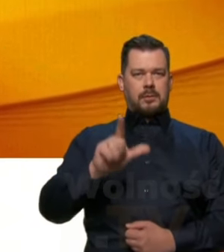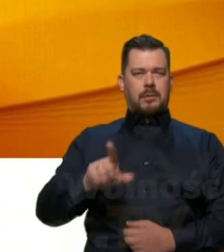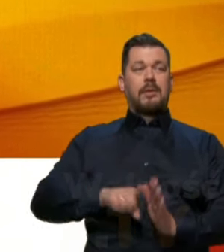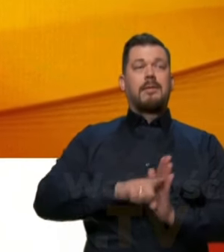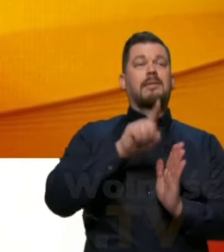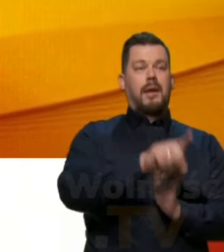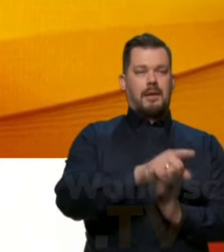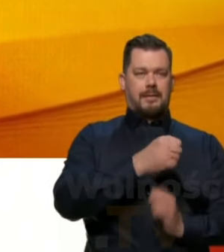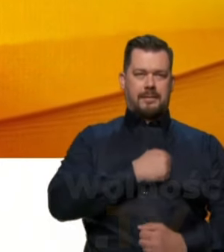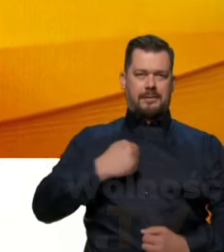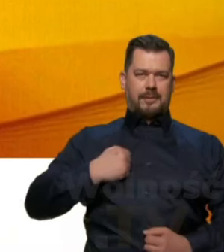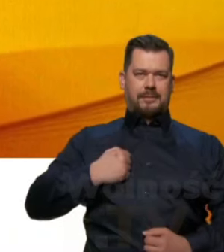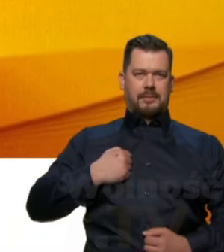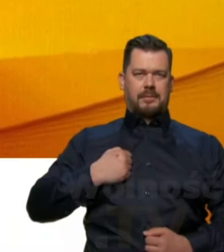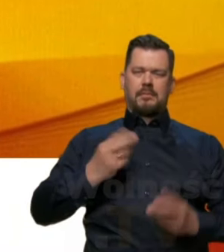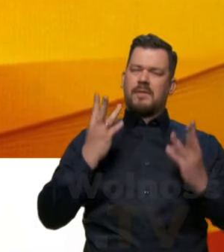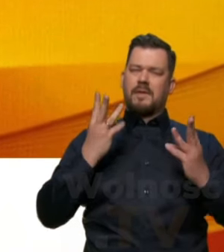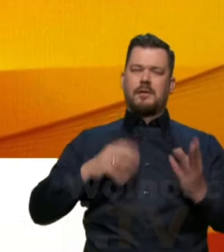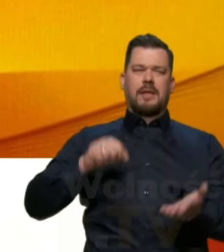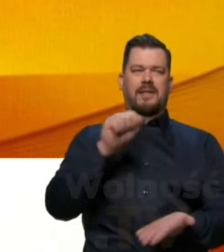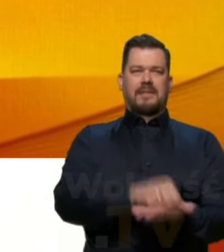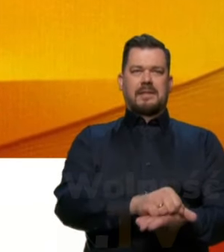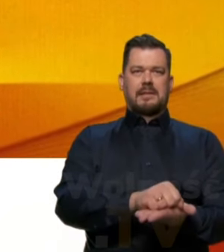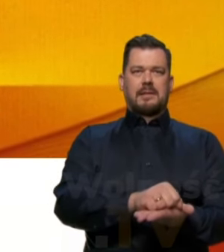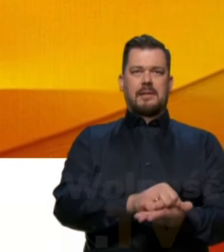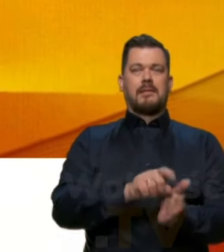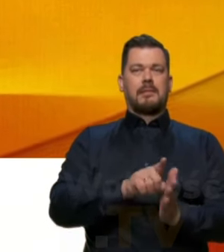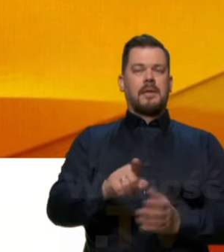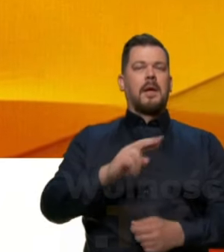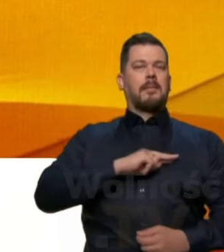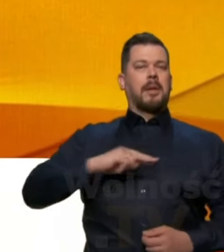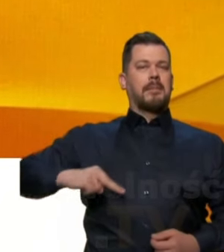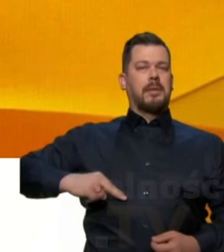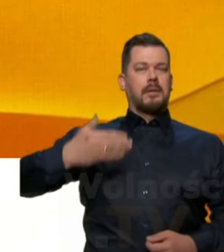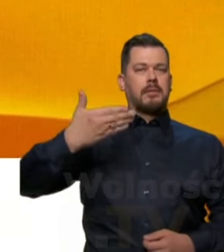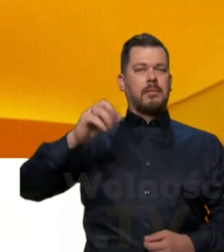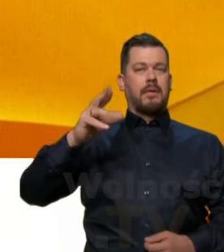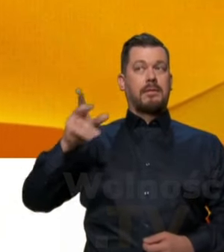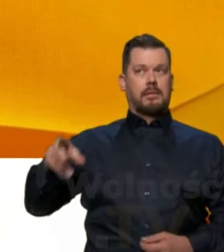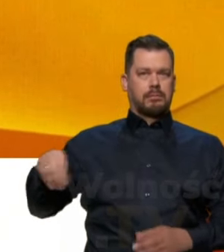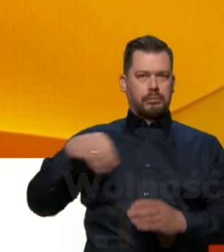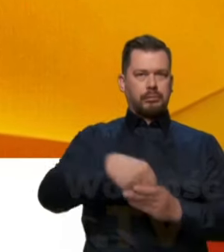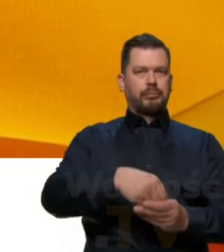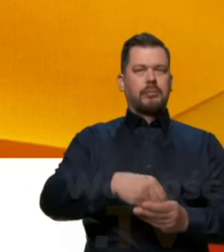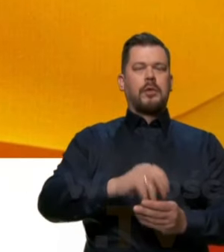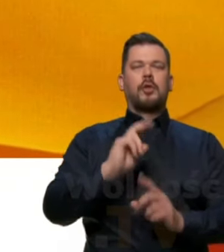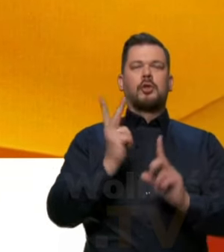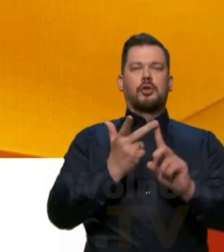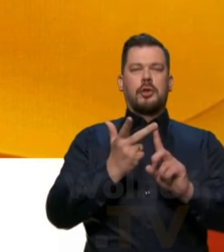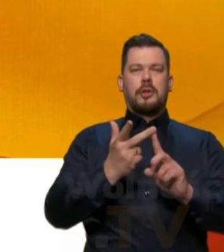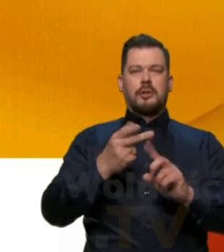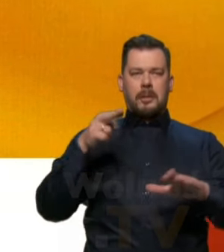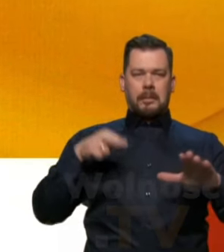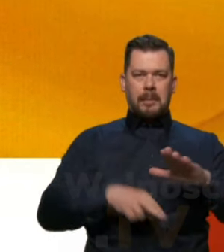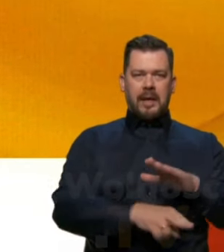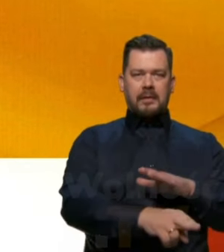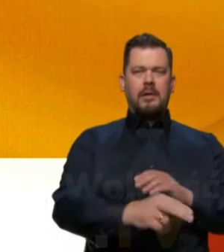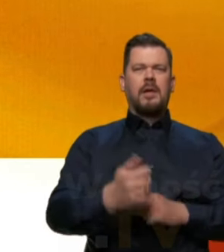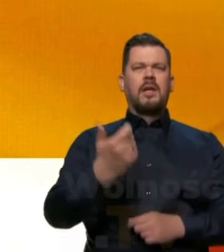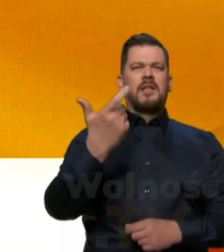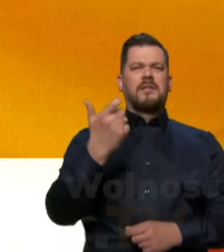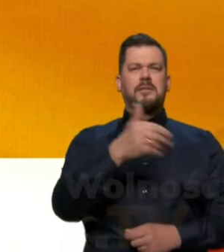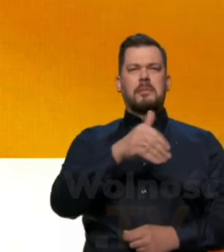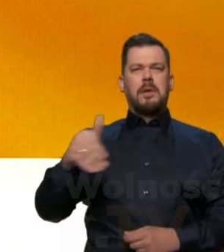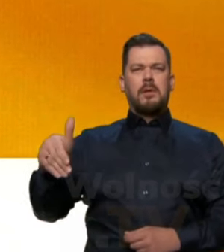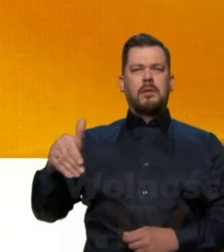na ważne inwestycje, jak który zabezpieczył rząd premiera Morawieckiego, jak 1,5 miliarda złotych na trzecią linię metra, 200 ponad